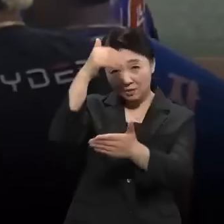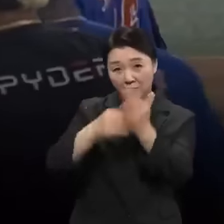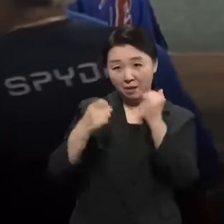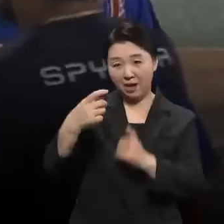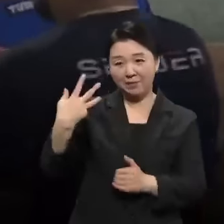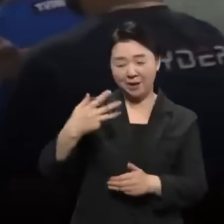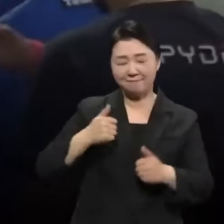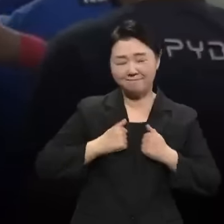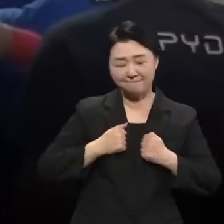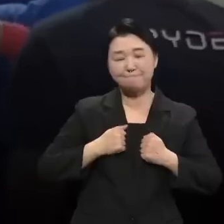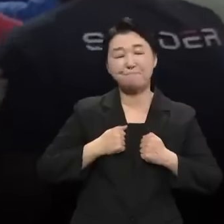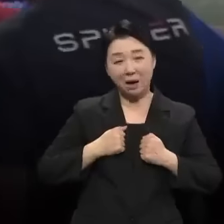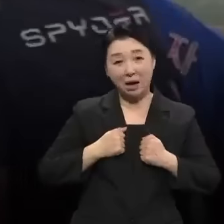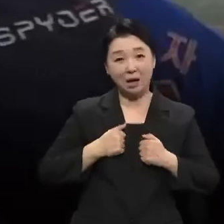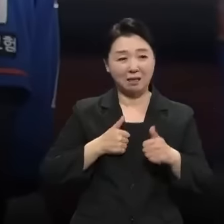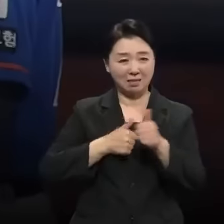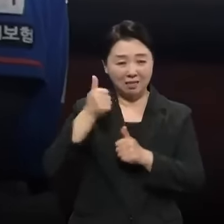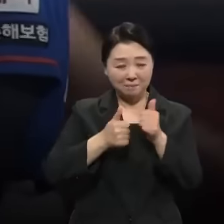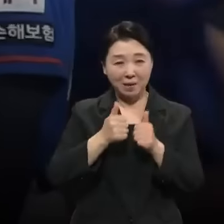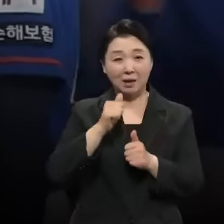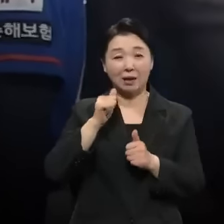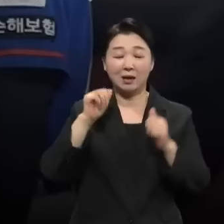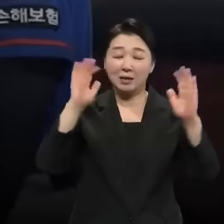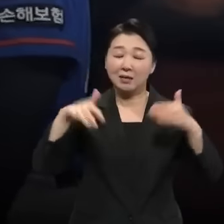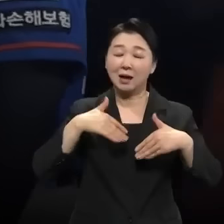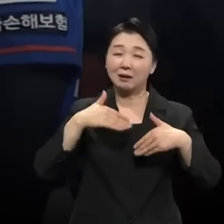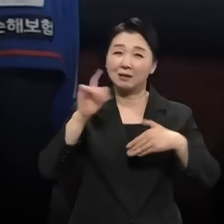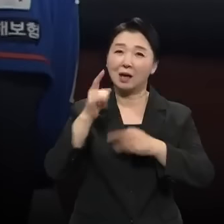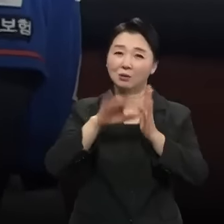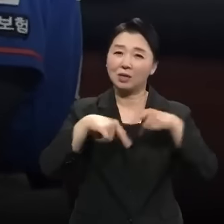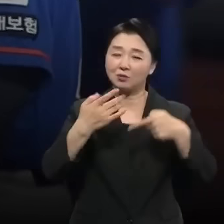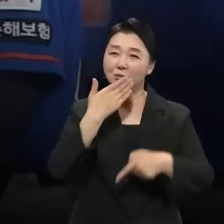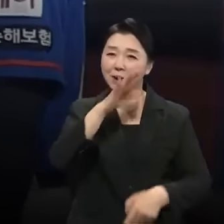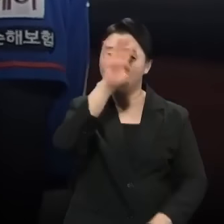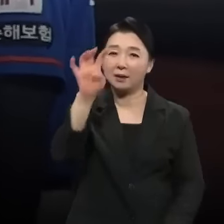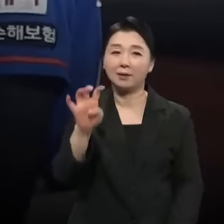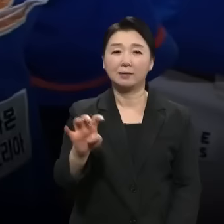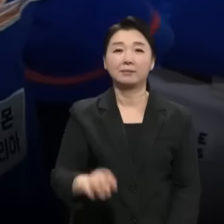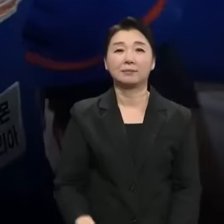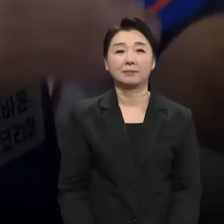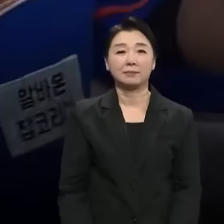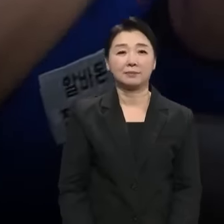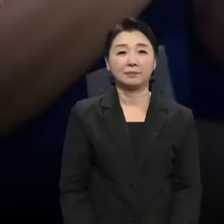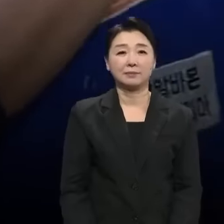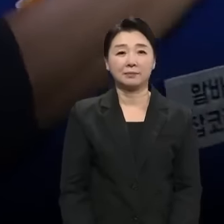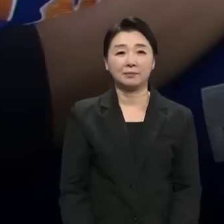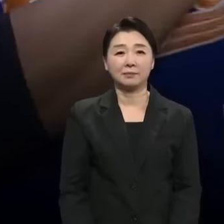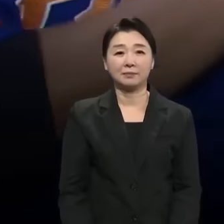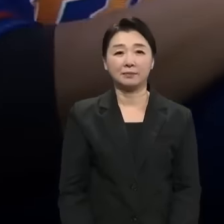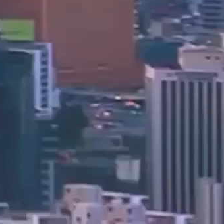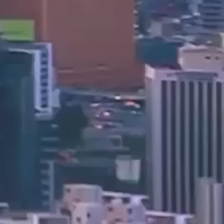치열한 경쟁을 뚫고 과연 가을 야구에 진출할 수 있을까요? 오늘의 야구였습니다.